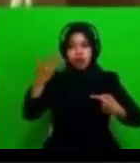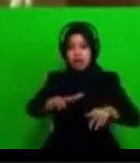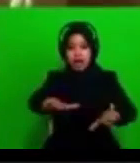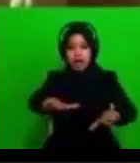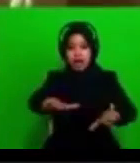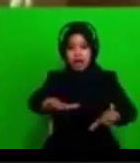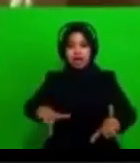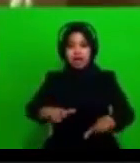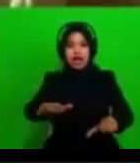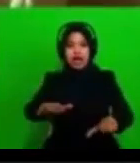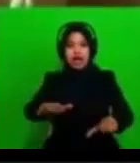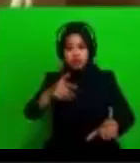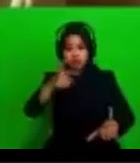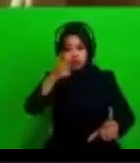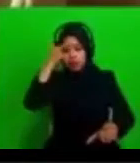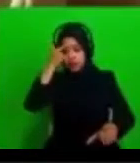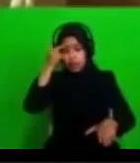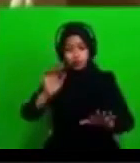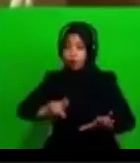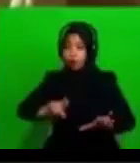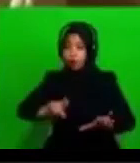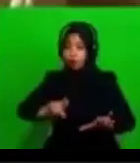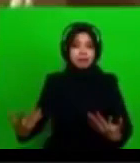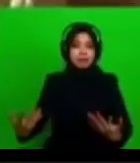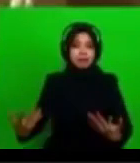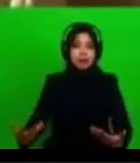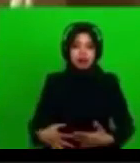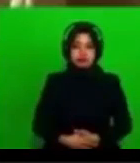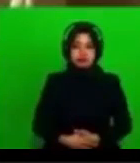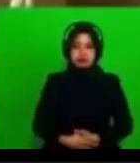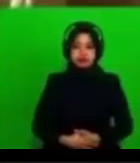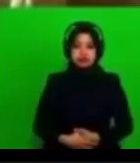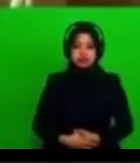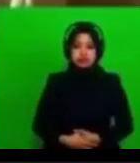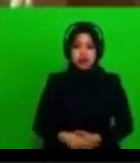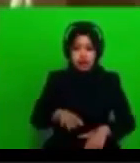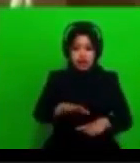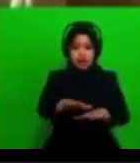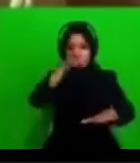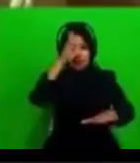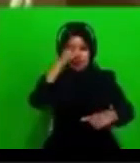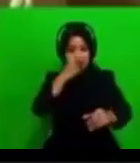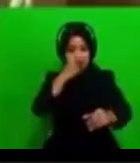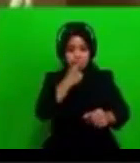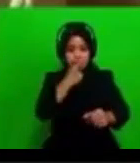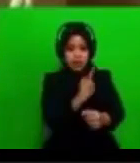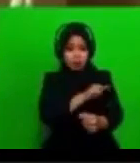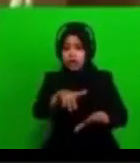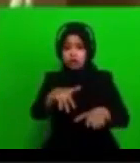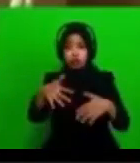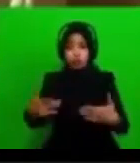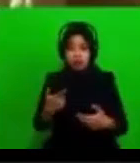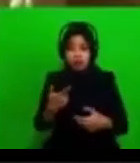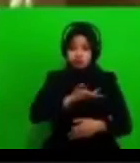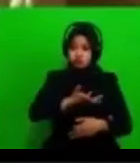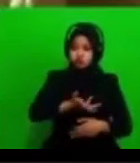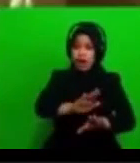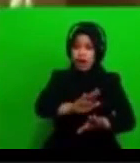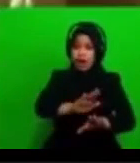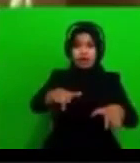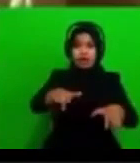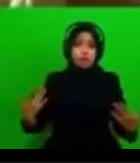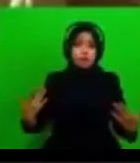filosofi apa itu anak harus belajar dan memahami passion anak ya, passion dan bakat